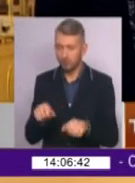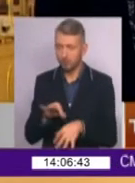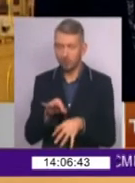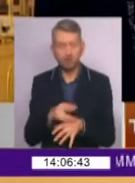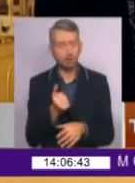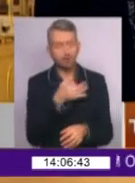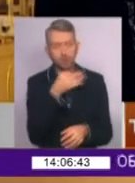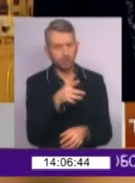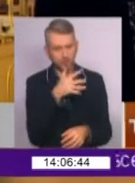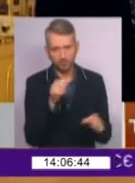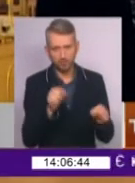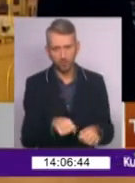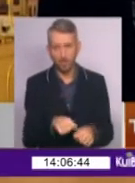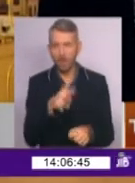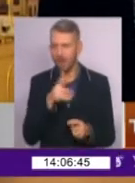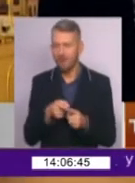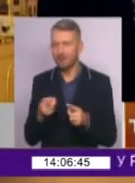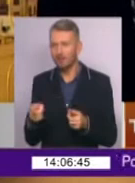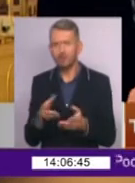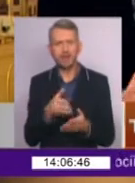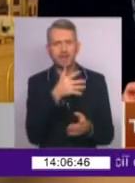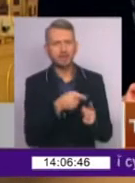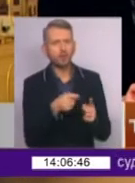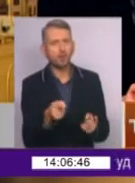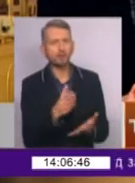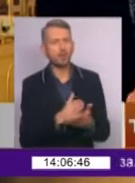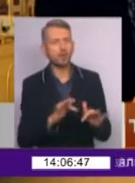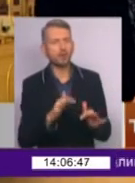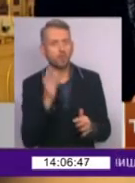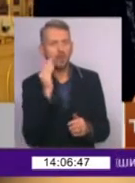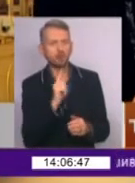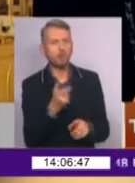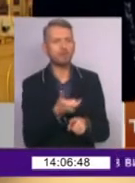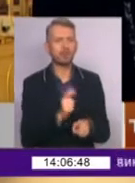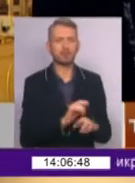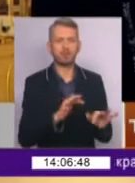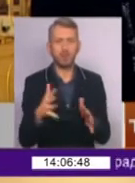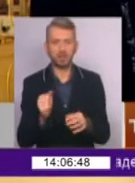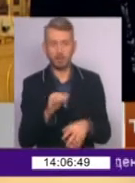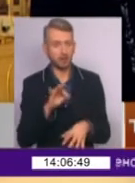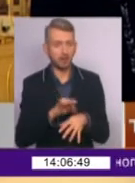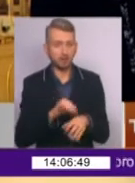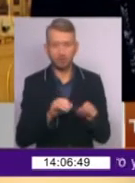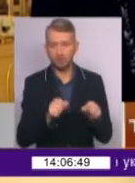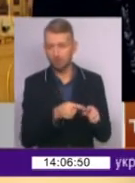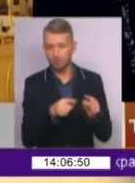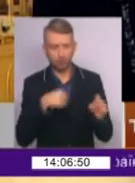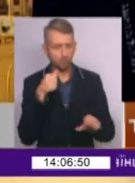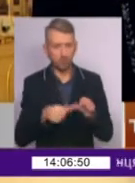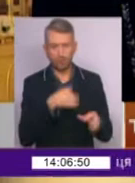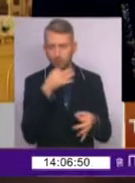час. Час. Сезонність, сезонність але... мається на увазі, що більше випадків стає, а захворювання зустрічаються протягом всього року.